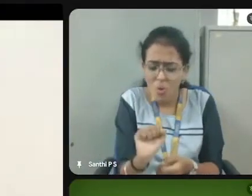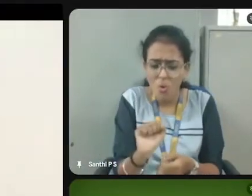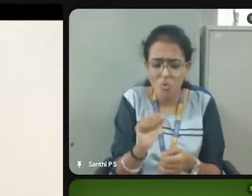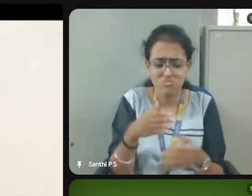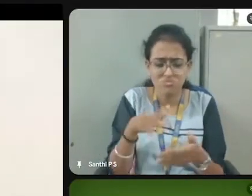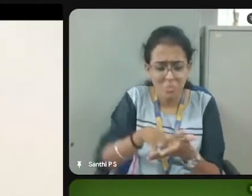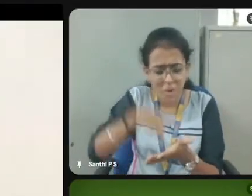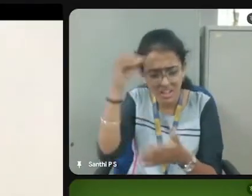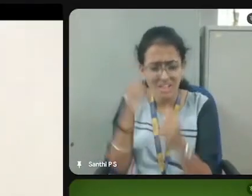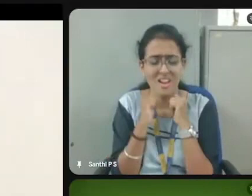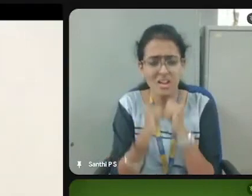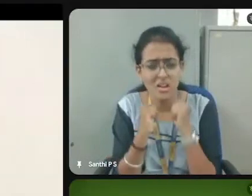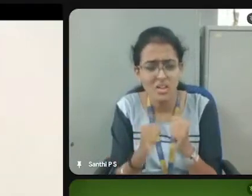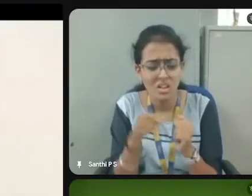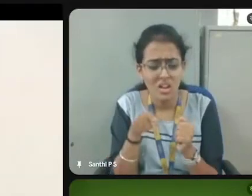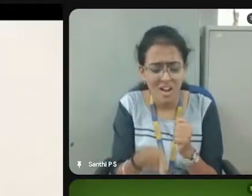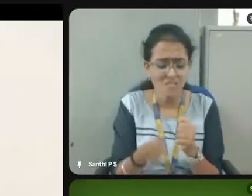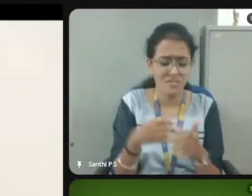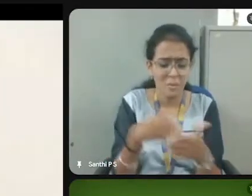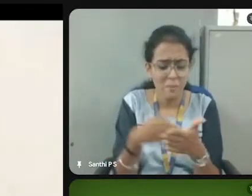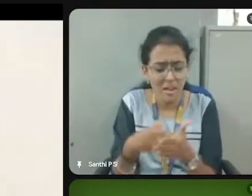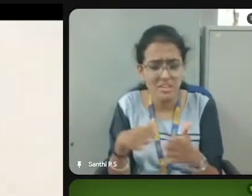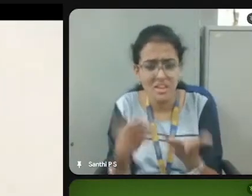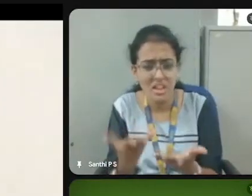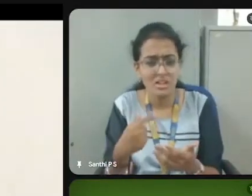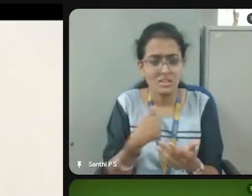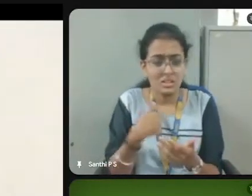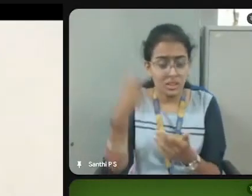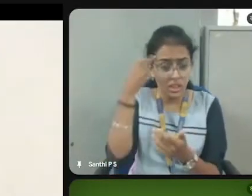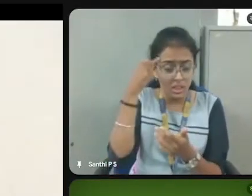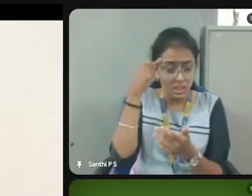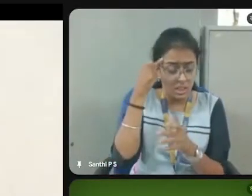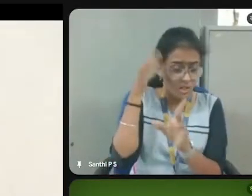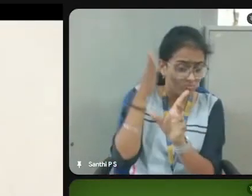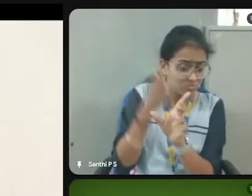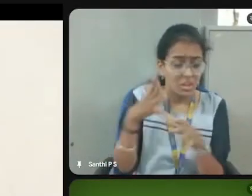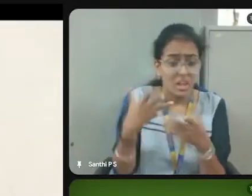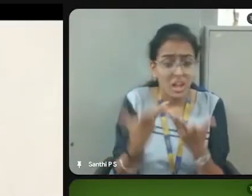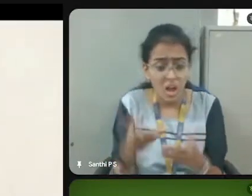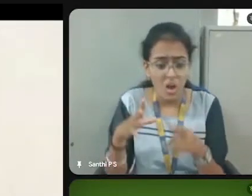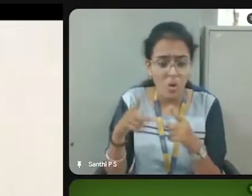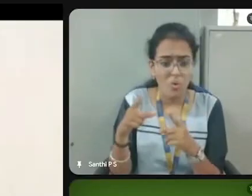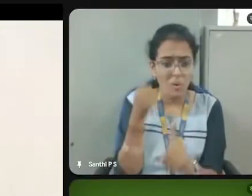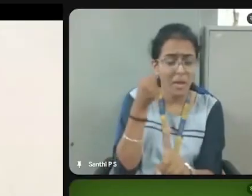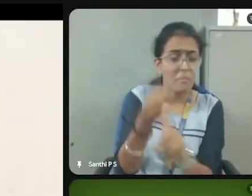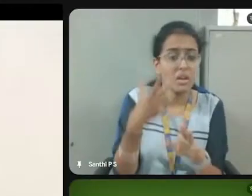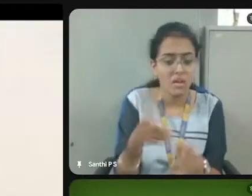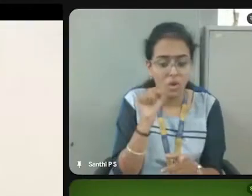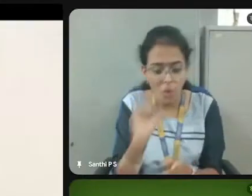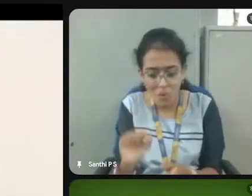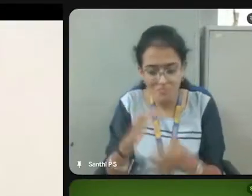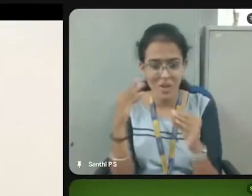പഠനവൈകല്യമുള്ളൊരു കുട്ടി എന്തൊക്കെ ബുദ്ധിമുട്ടുകൾ അനുഭവിക്കുന്നു, അതുകൊണ്ട് കുട്ടിയുടെ മാനസികാരോഗ്യത്തെ എങ്ങനെ ബാധിക്കുന്നു എന്നതിനെക്കുറിച്ച് അവരിലും ഒരു